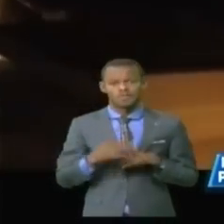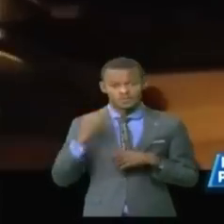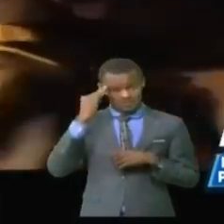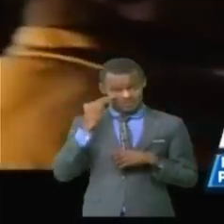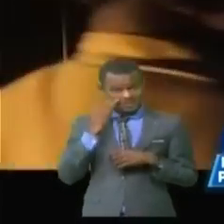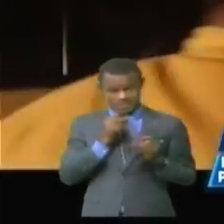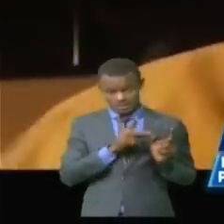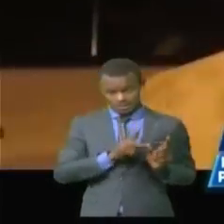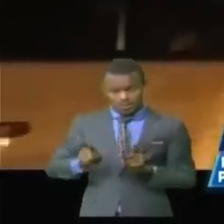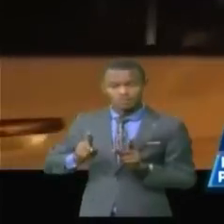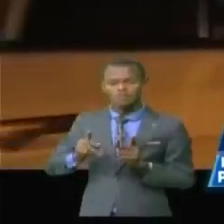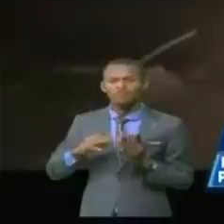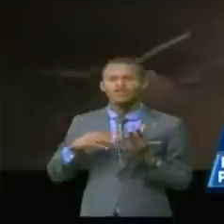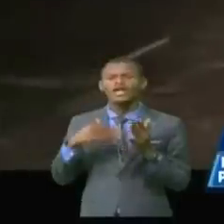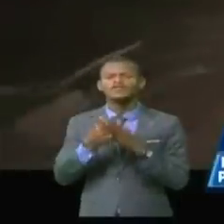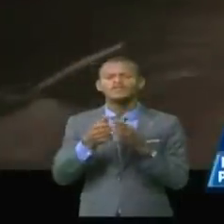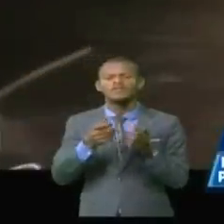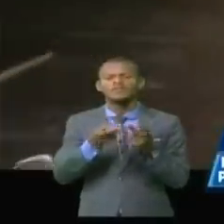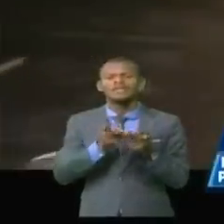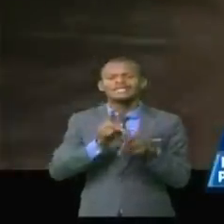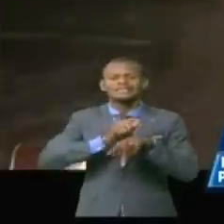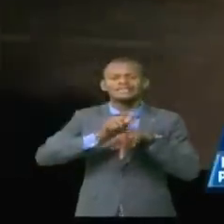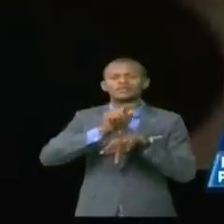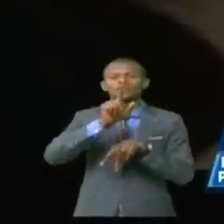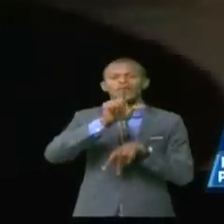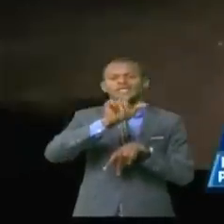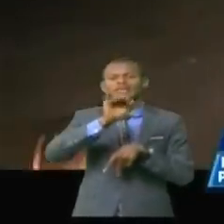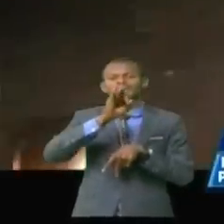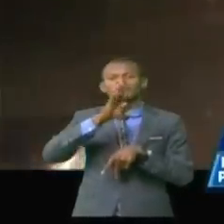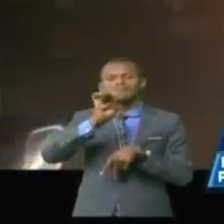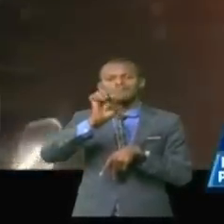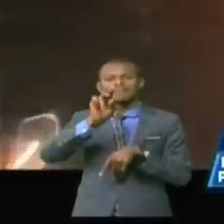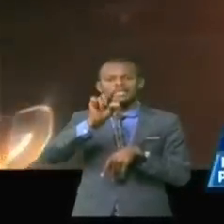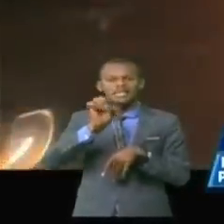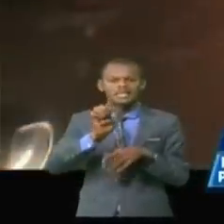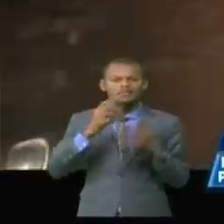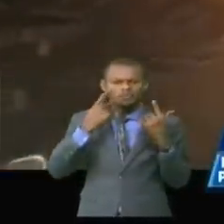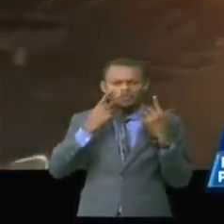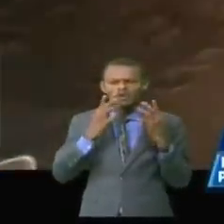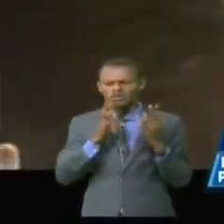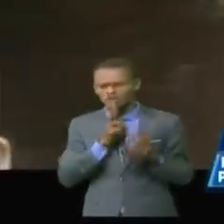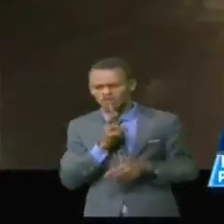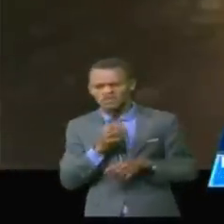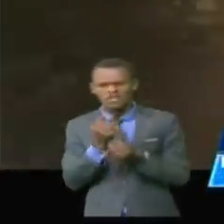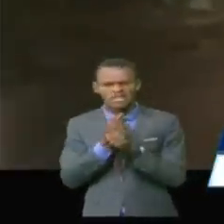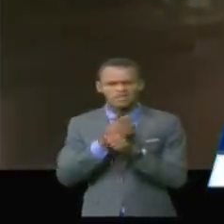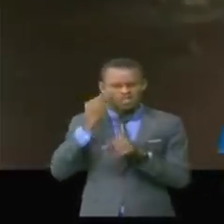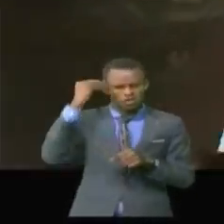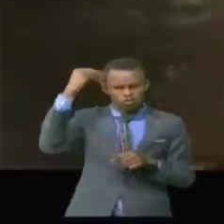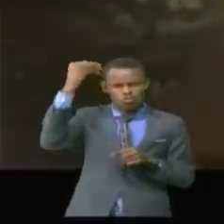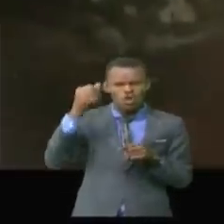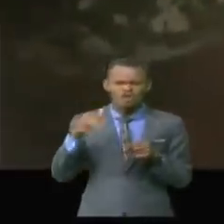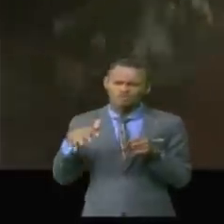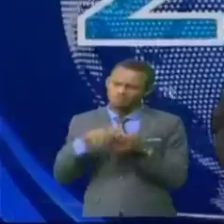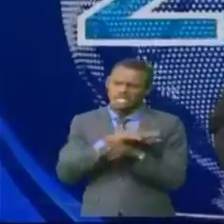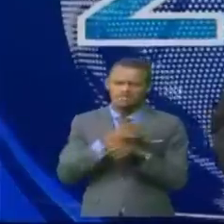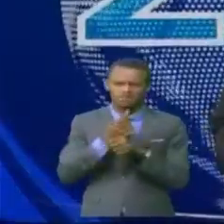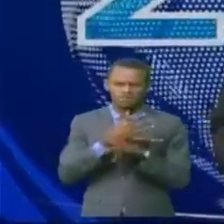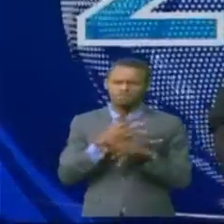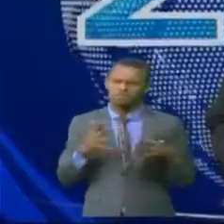le territoire de Libengue, nourri de l'espérance créée dans ce coin par ce programme initié par le chef de